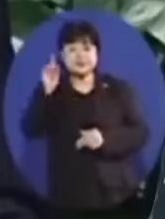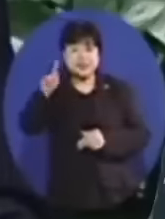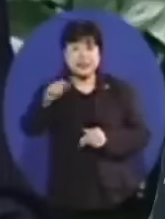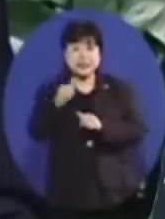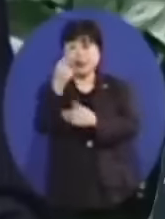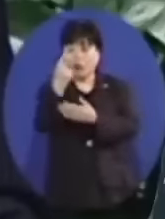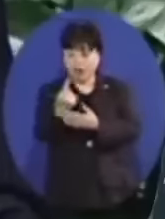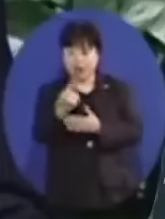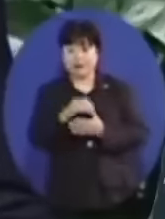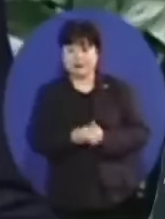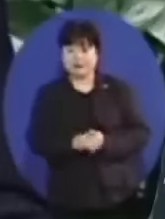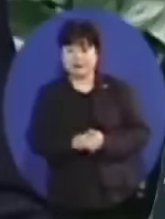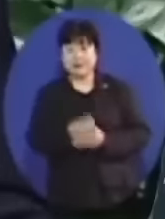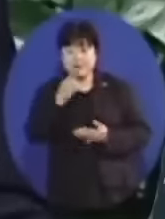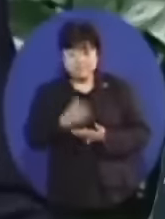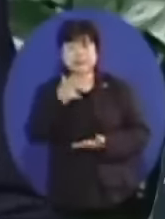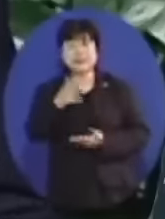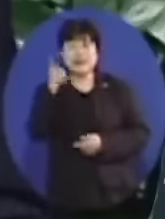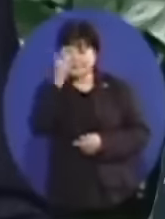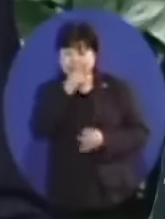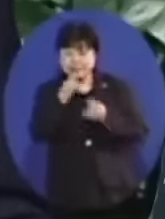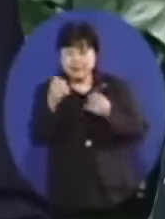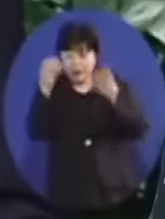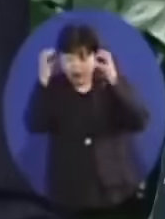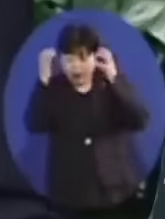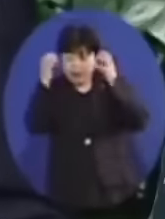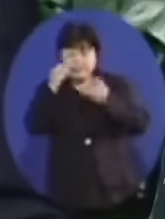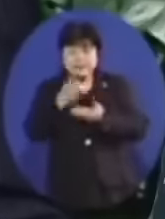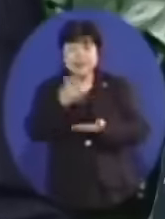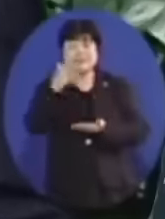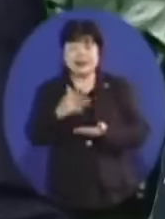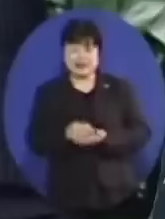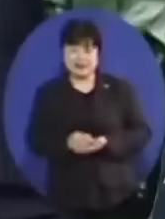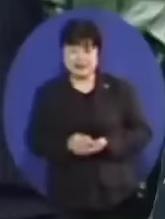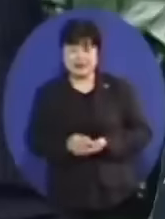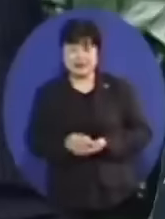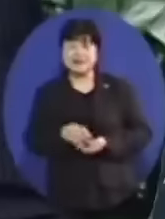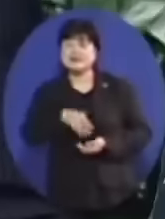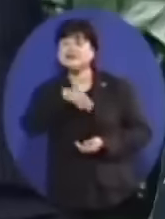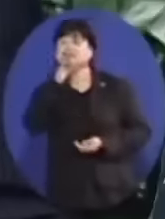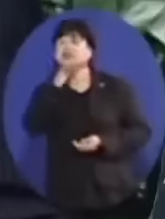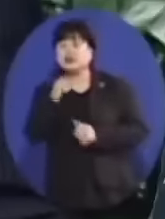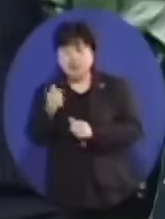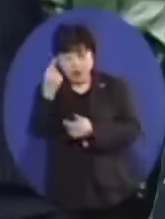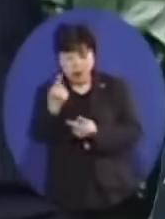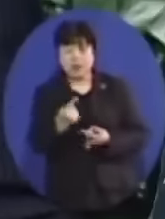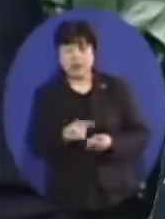따라옵니다. 팔자가 사나운 사람은 어릴 때 팔자가 나이 먹어도 따라온다는 이유가